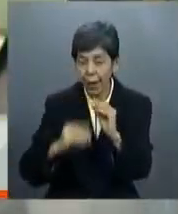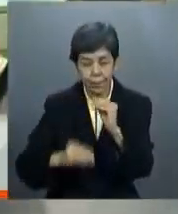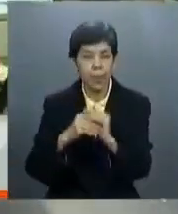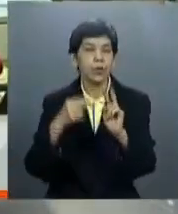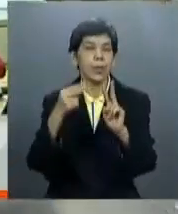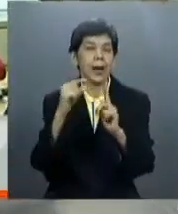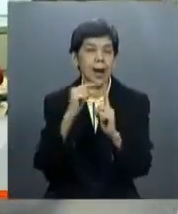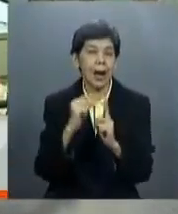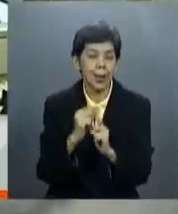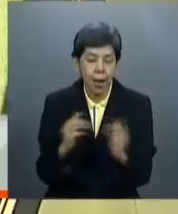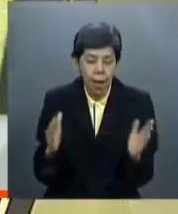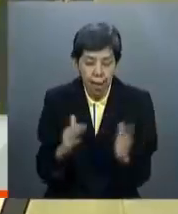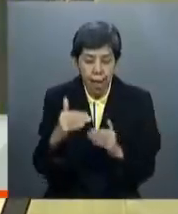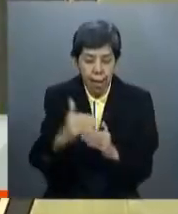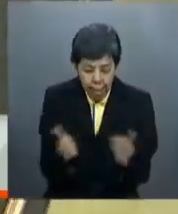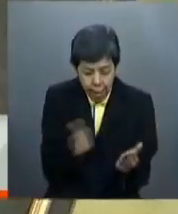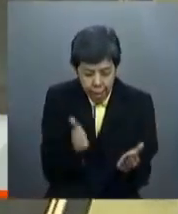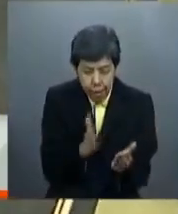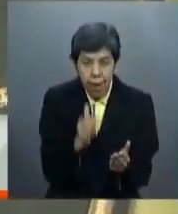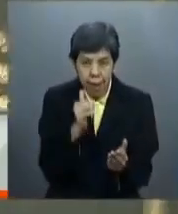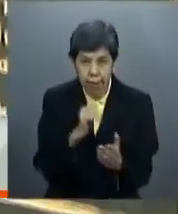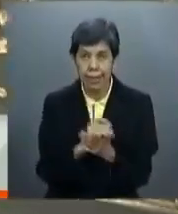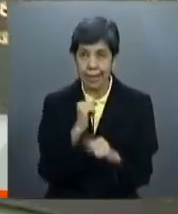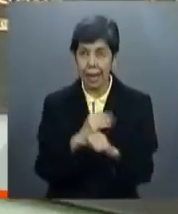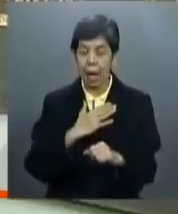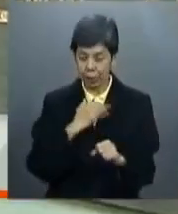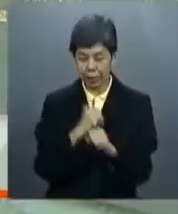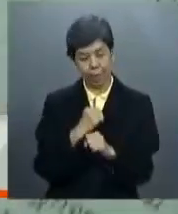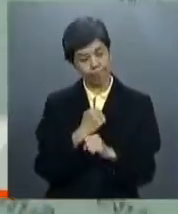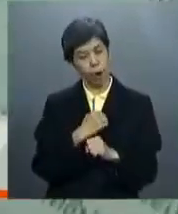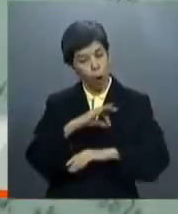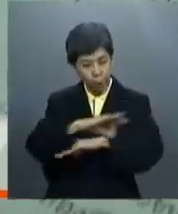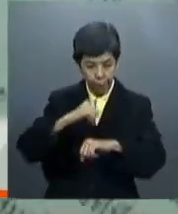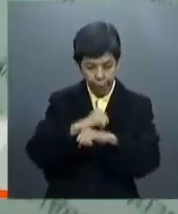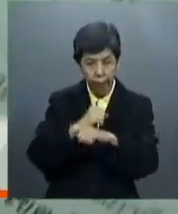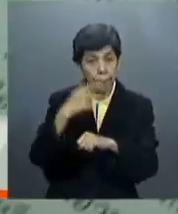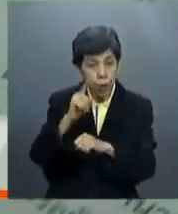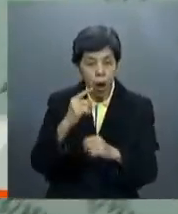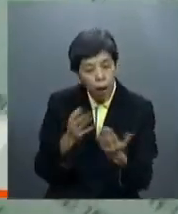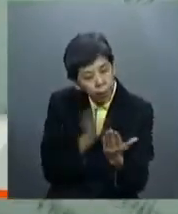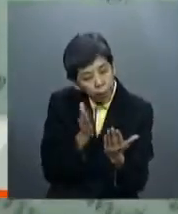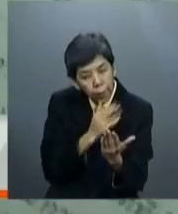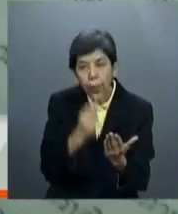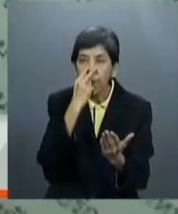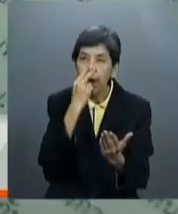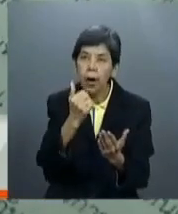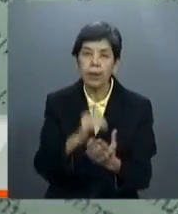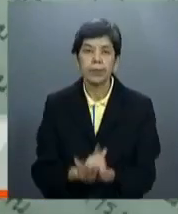ำด้วยขนาดเล็กลงแต่น่าอ่านขึ้นเป็นอีกผลงานที่ภูมิใจเพราะทำประโยชน์ให้ผู้ใช้ทั่วประเท